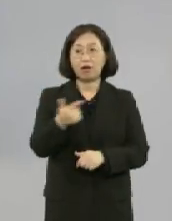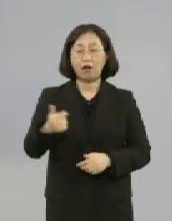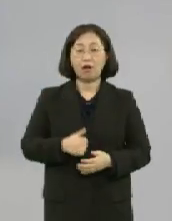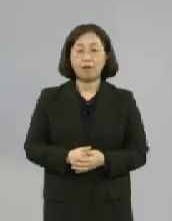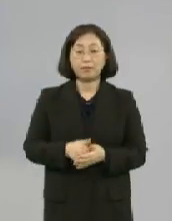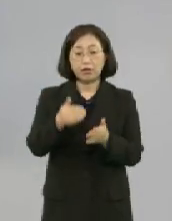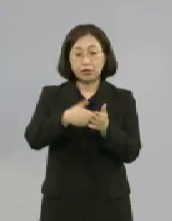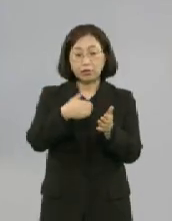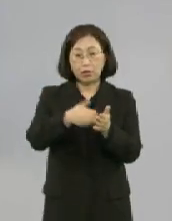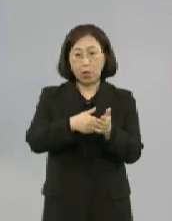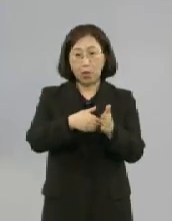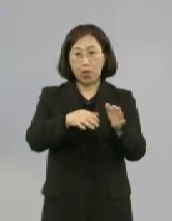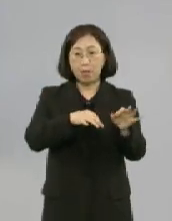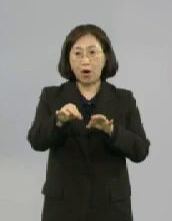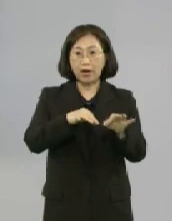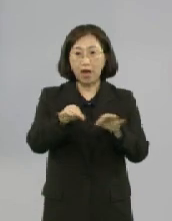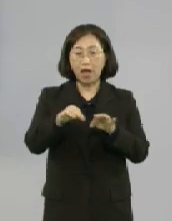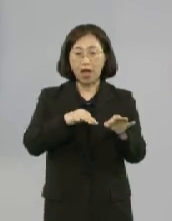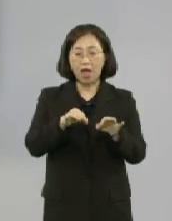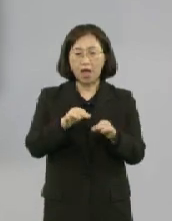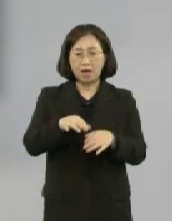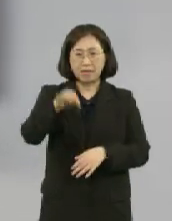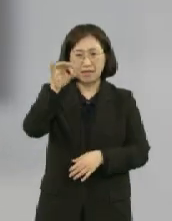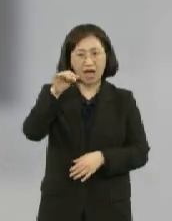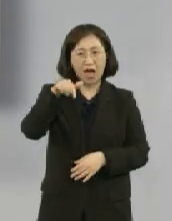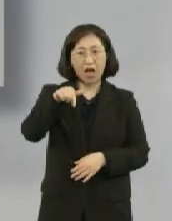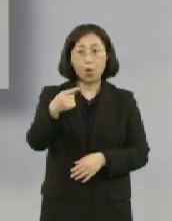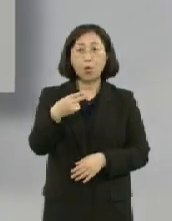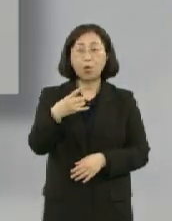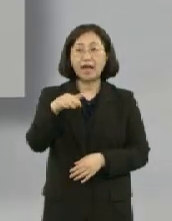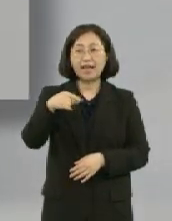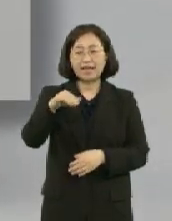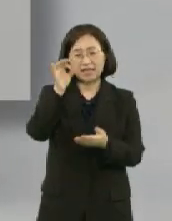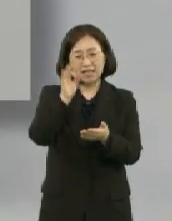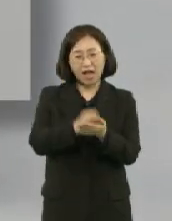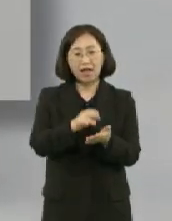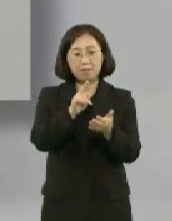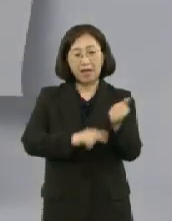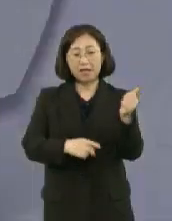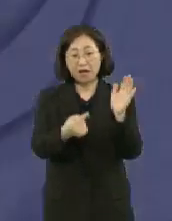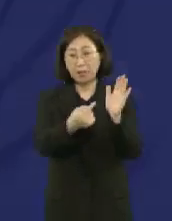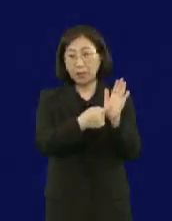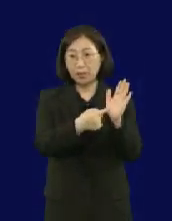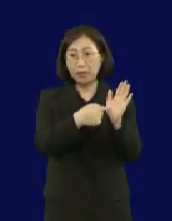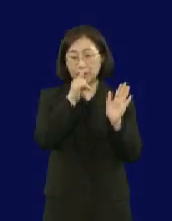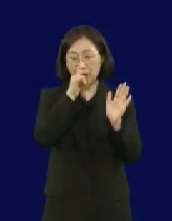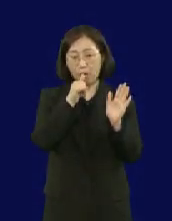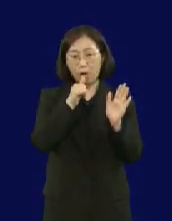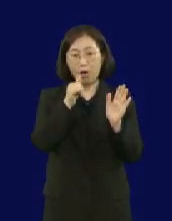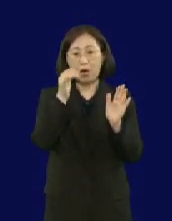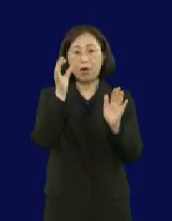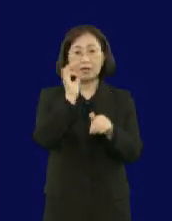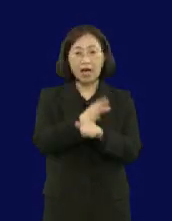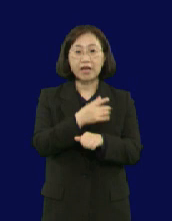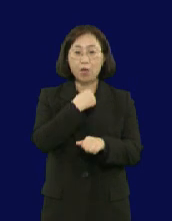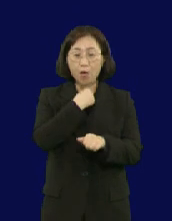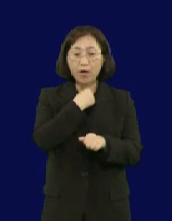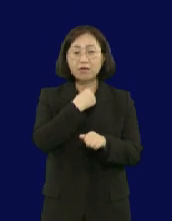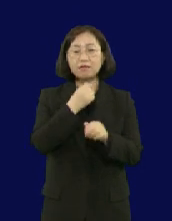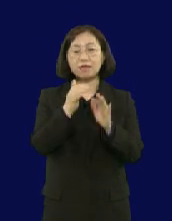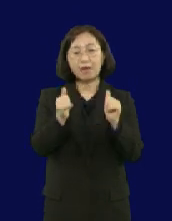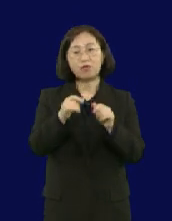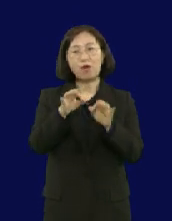중고 거래 앱에 고가의 고데기를 저렴하게 판매한다는 글이 올라와 있습니다. 구매를 원하는 사람과